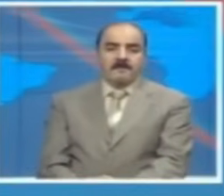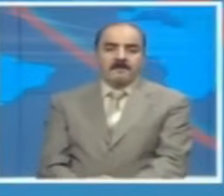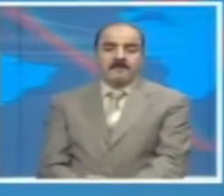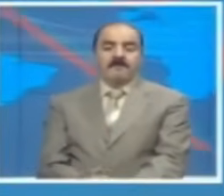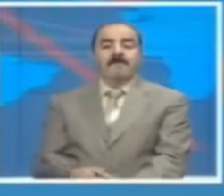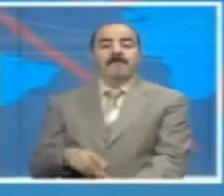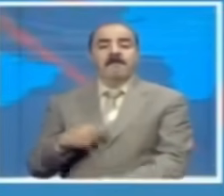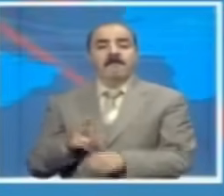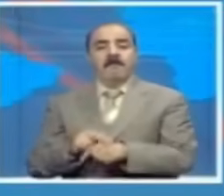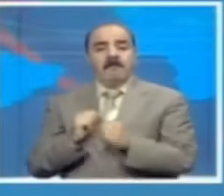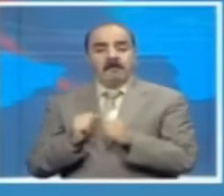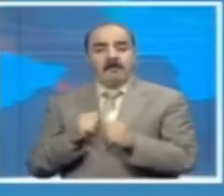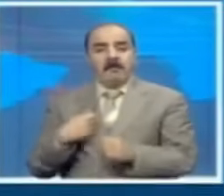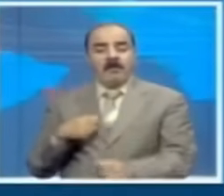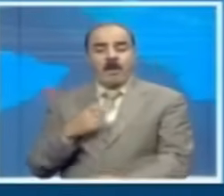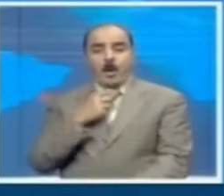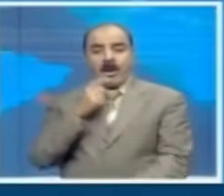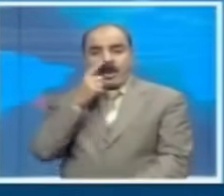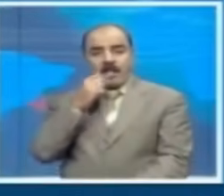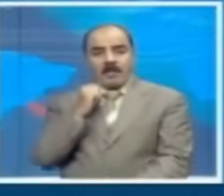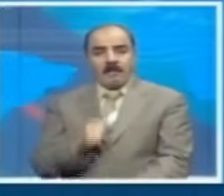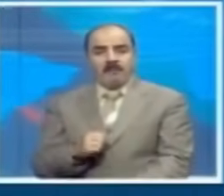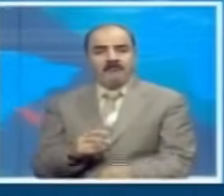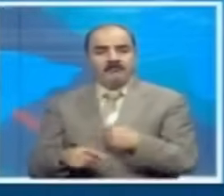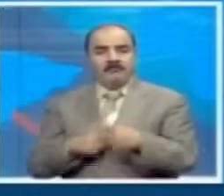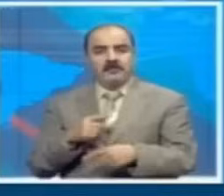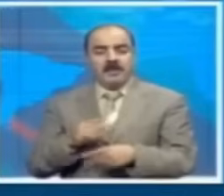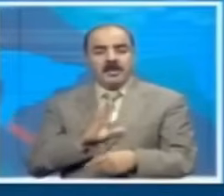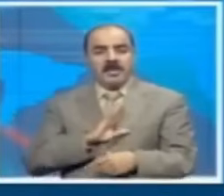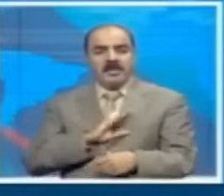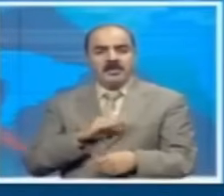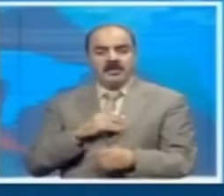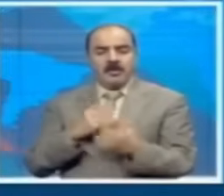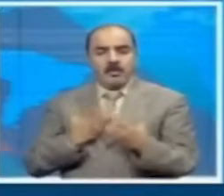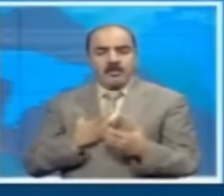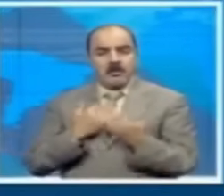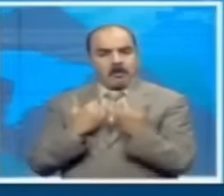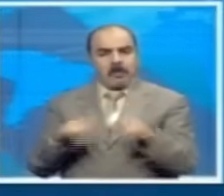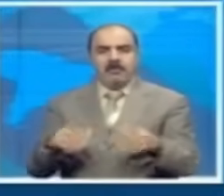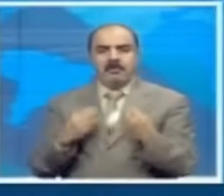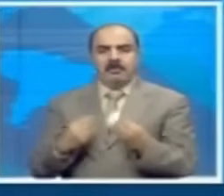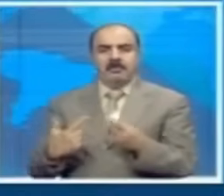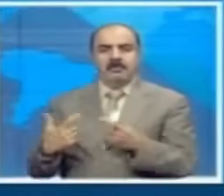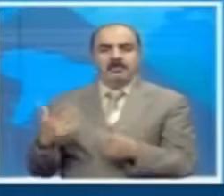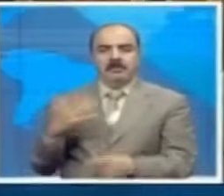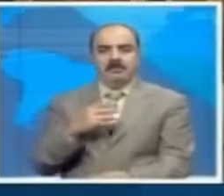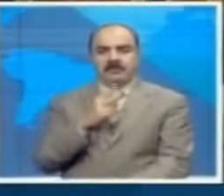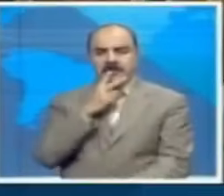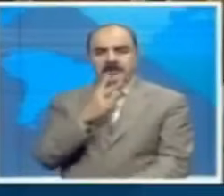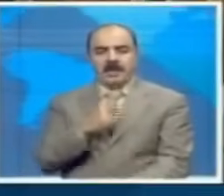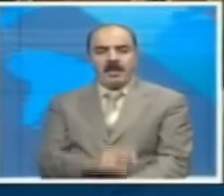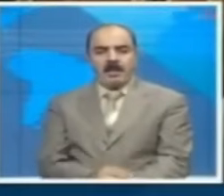يأتي هذا بعدما تعهد الرئيس الأوكراني فلاديمير زيلينسكي بتدمير القوات الروسية التي تشن حربا على بلاده منذ حوالي